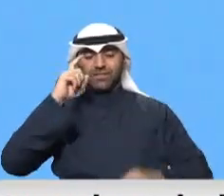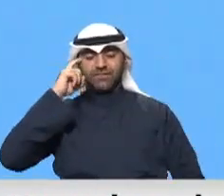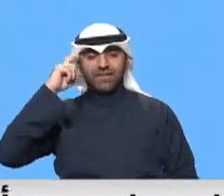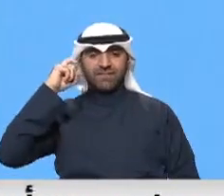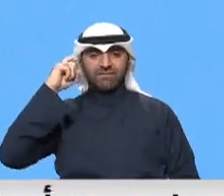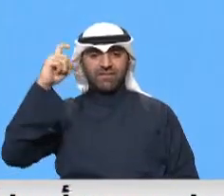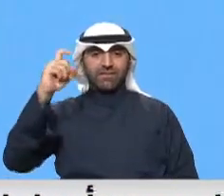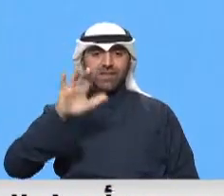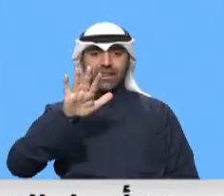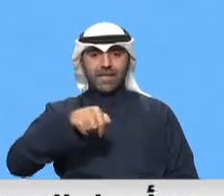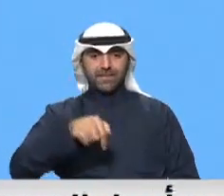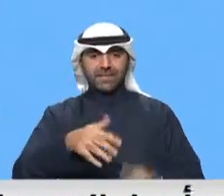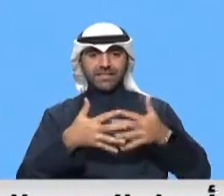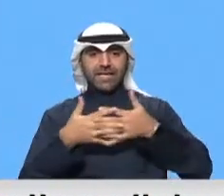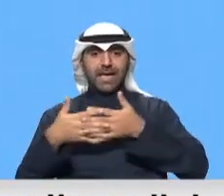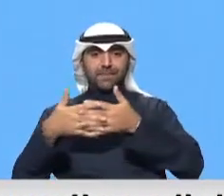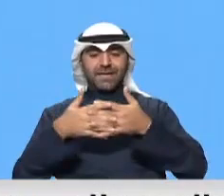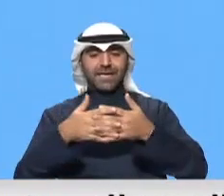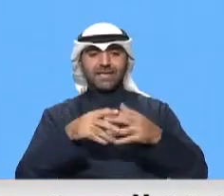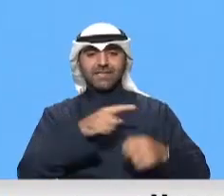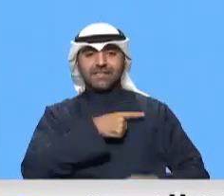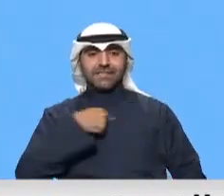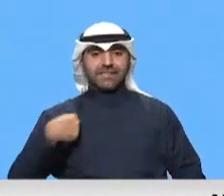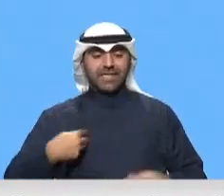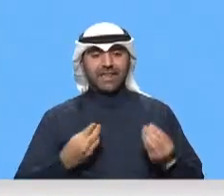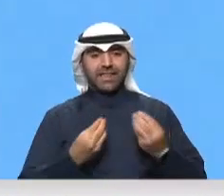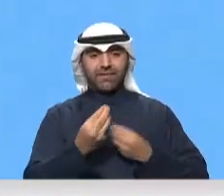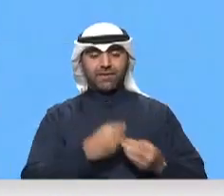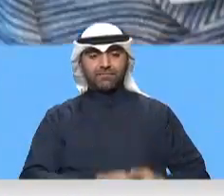ومبررة بصورة غير مقبولة. بالفعل كل الشكر